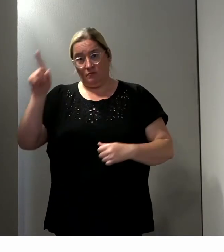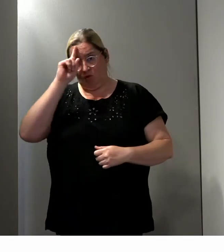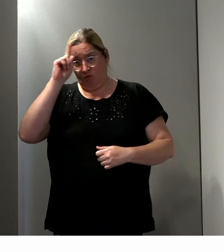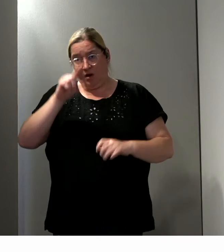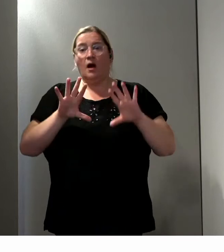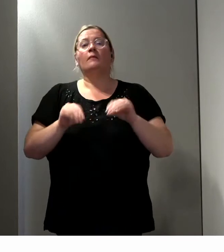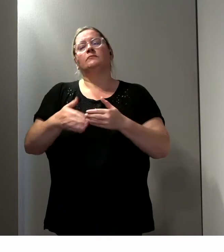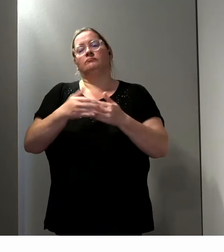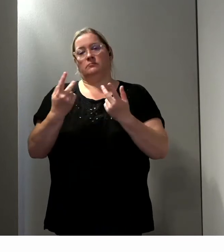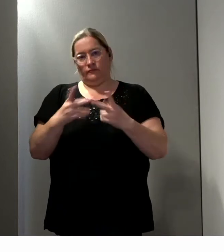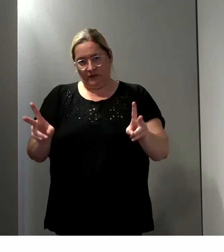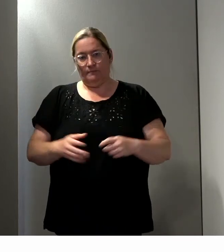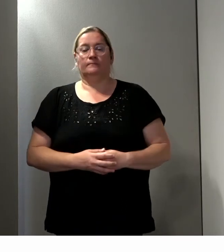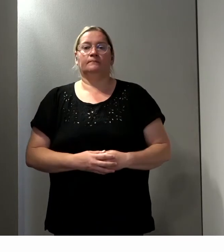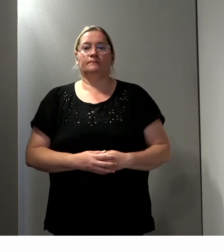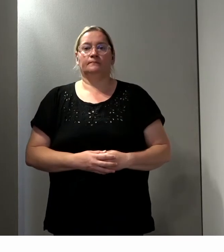urbaine, donc